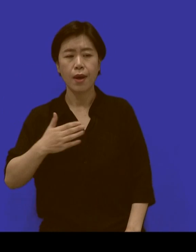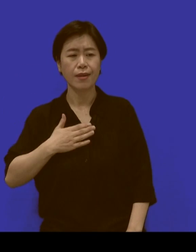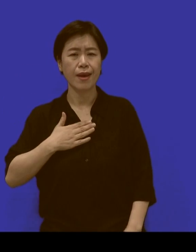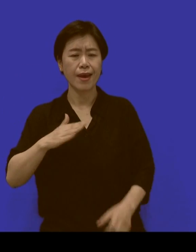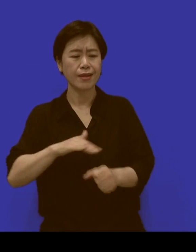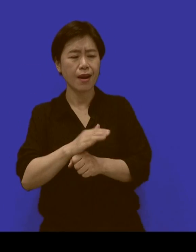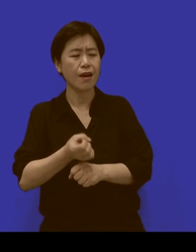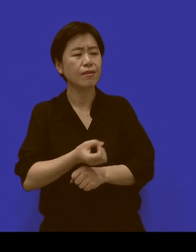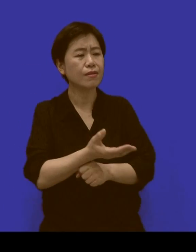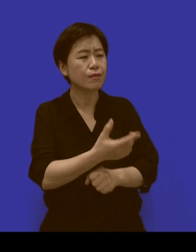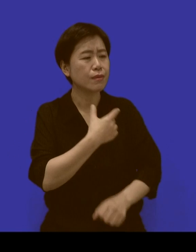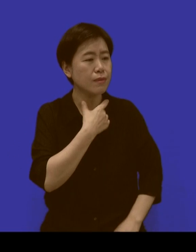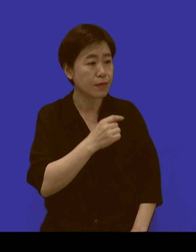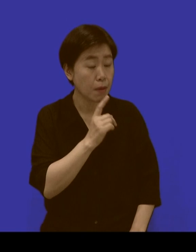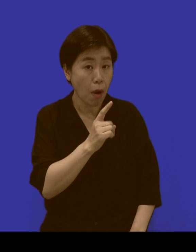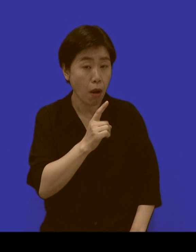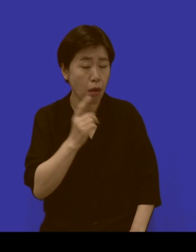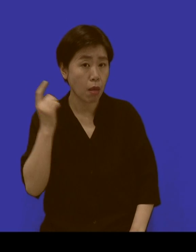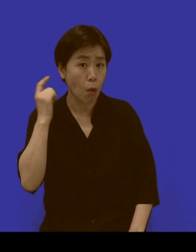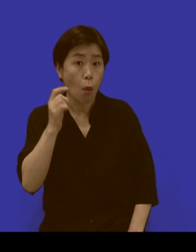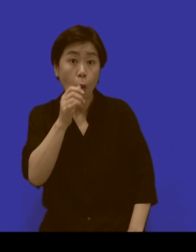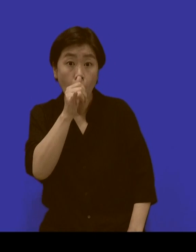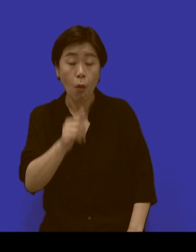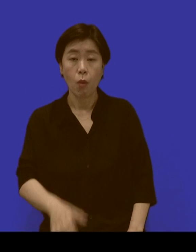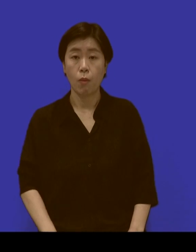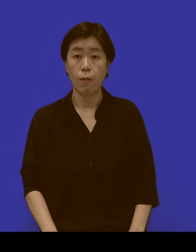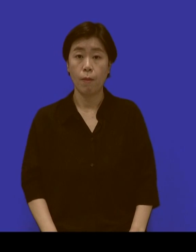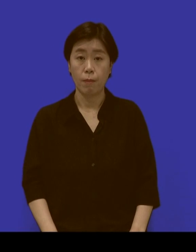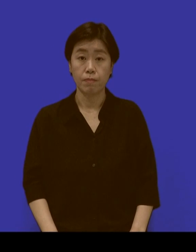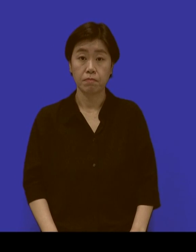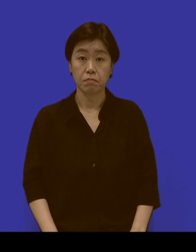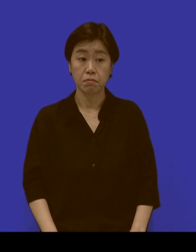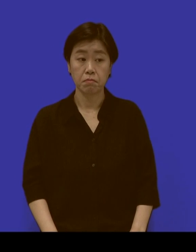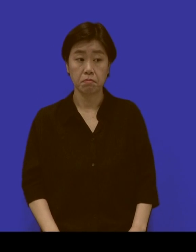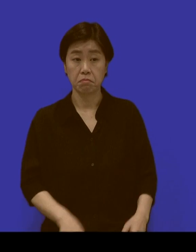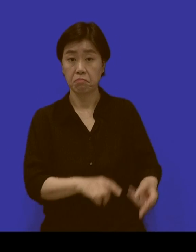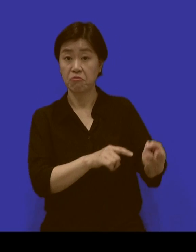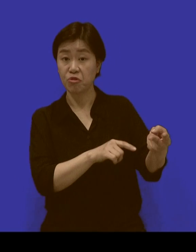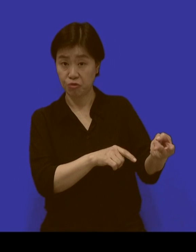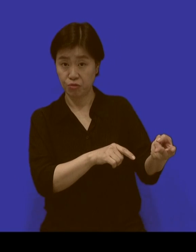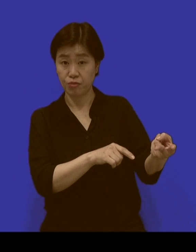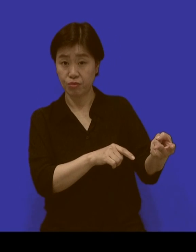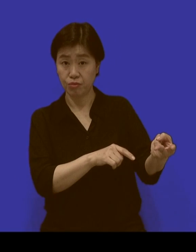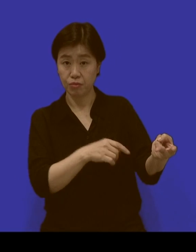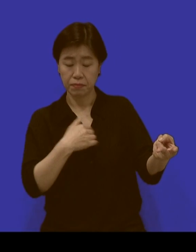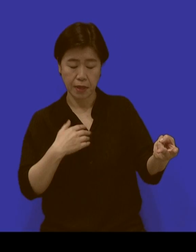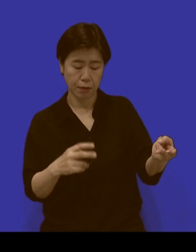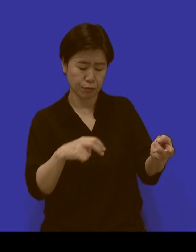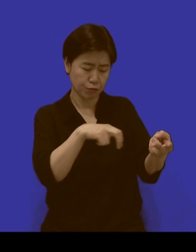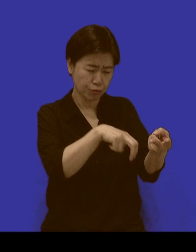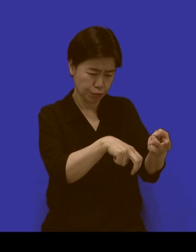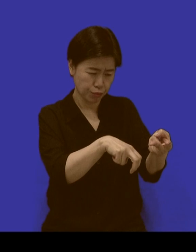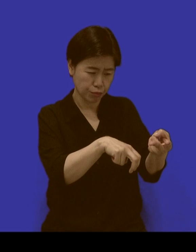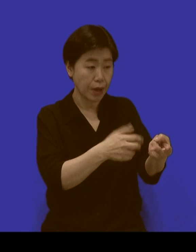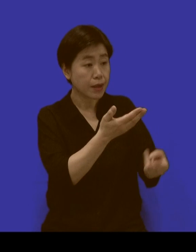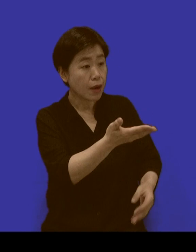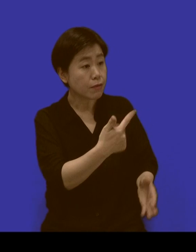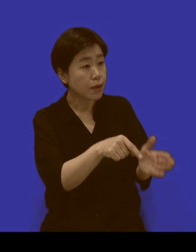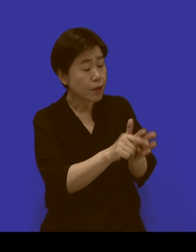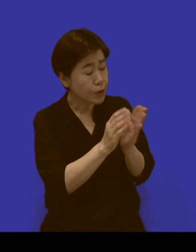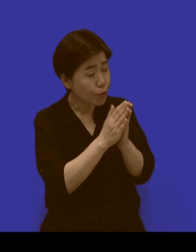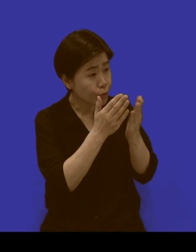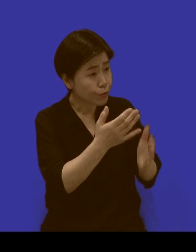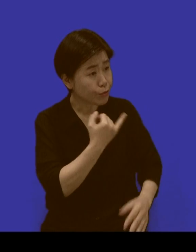흘려보내고 싶단다. 네. 그런 말씀을 하시는 거예요. 그분 이제 누워 계시는 침상 옆에 무릎을 꿇고 당신을 위해